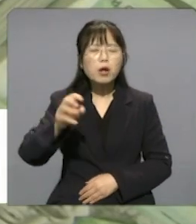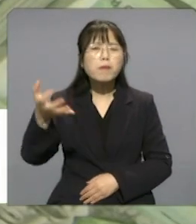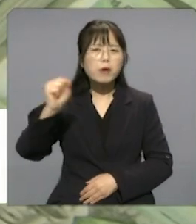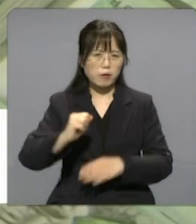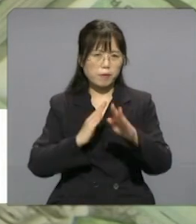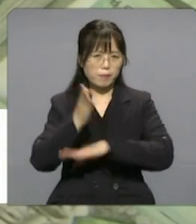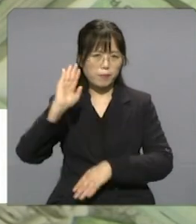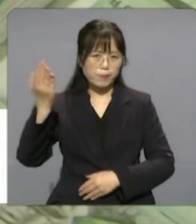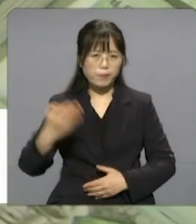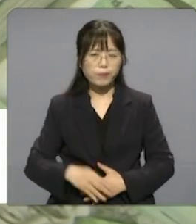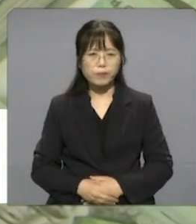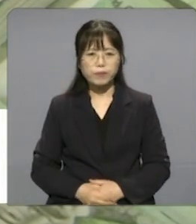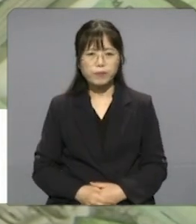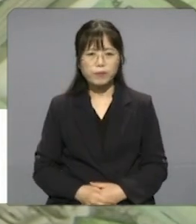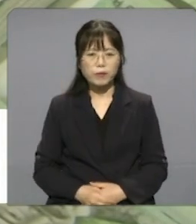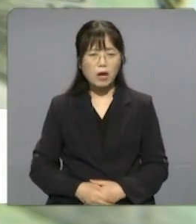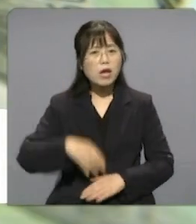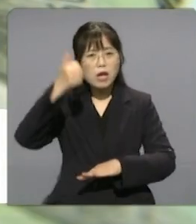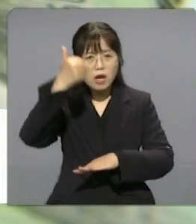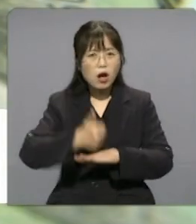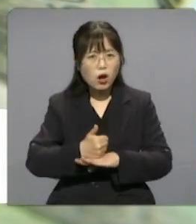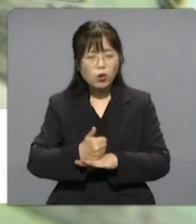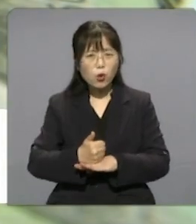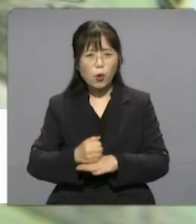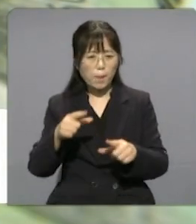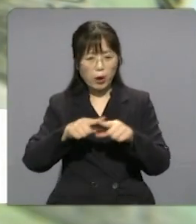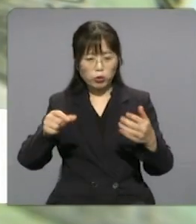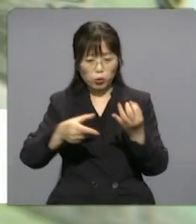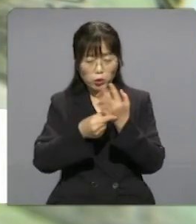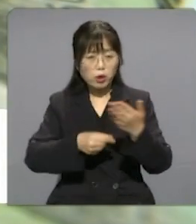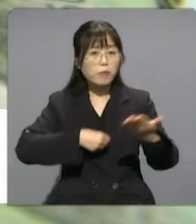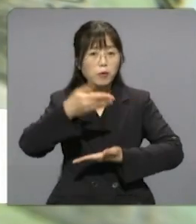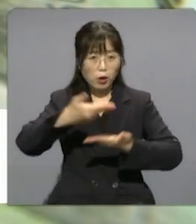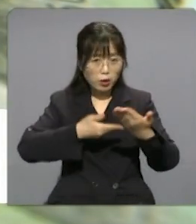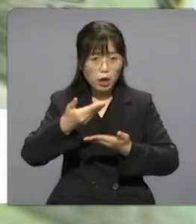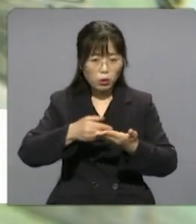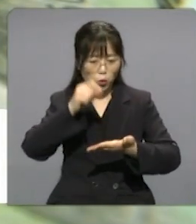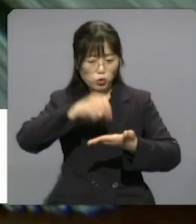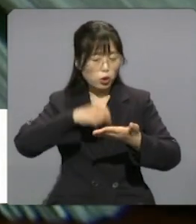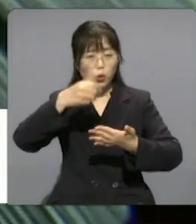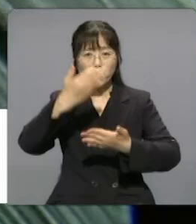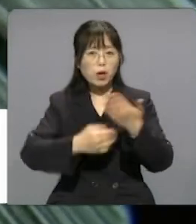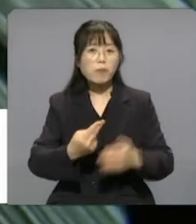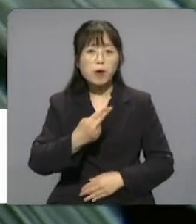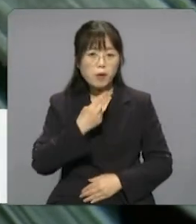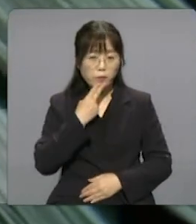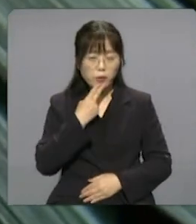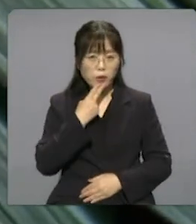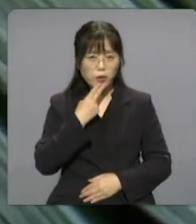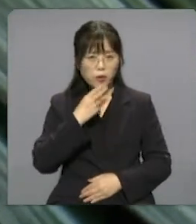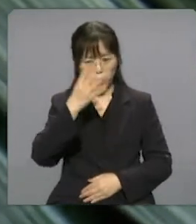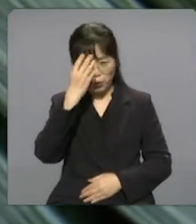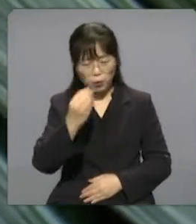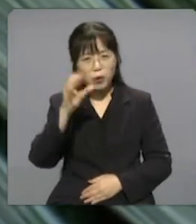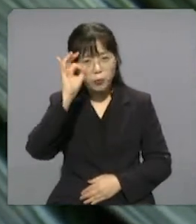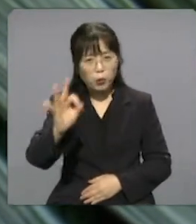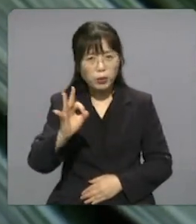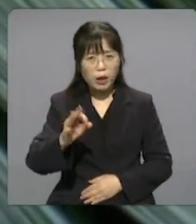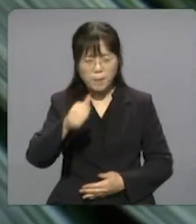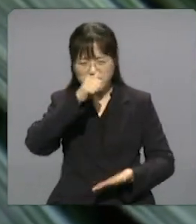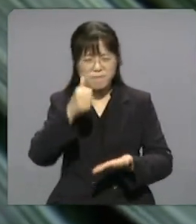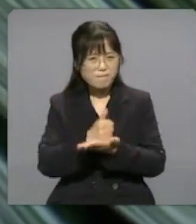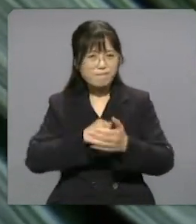원이 넘었습니다. 결국 평소 현금으로 거래하고 기록을 남기지 않았던 점을 눈여겨보다